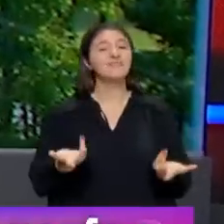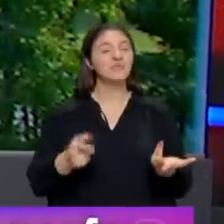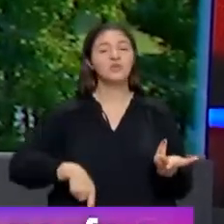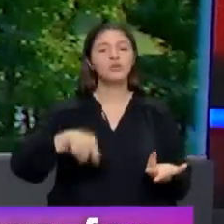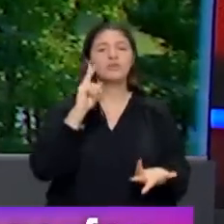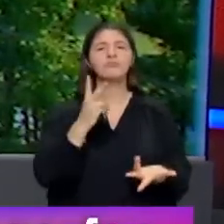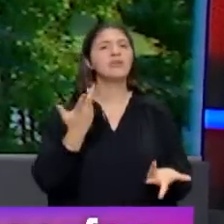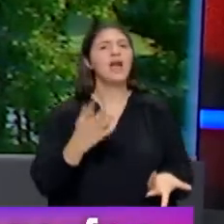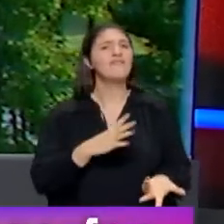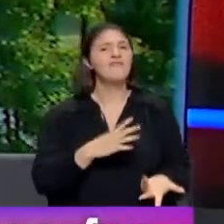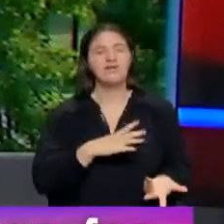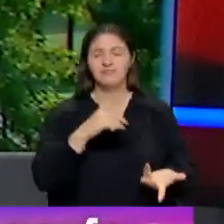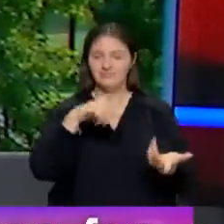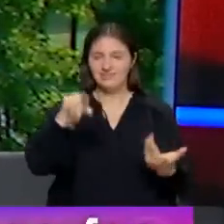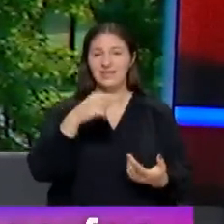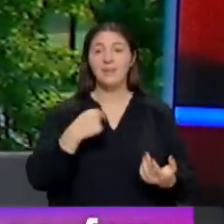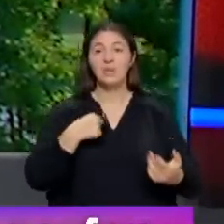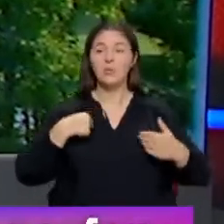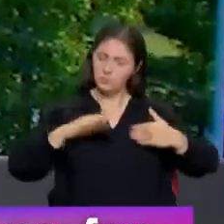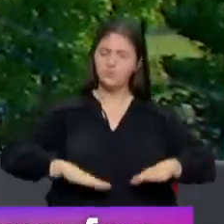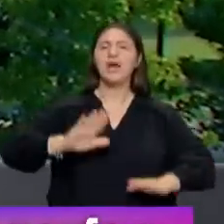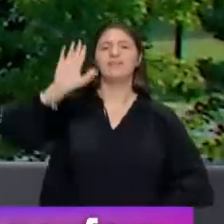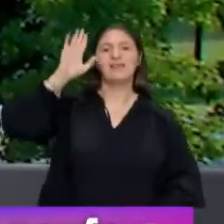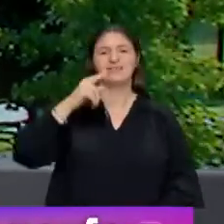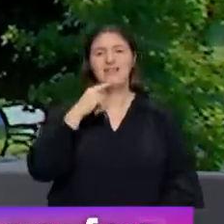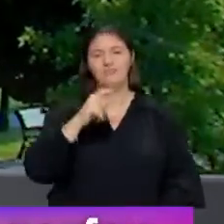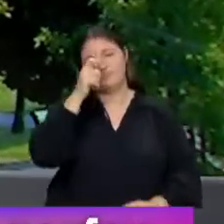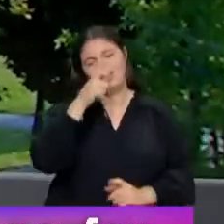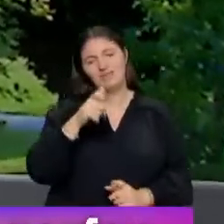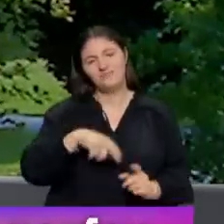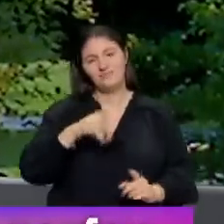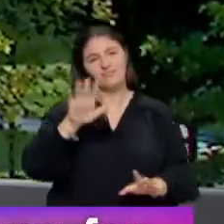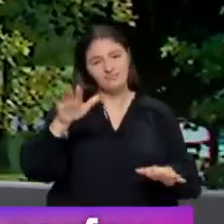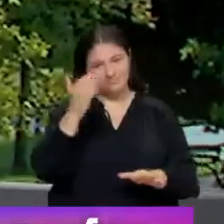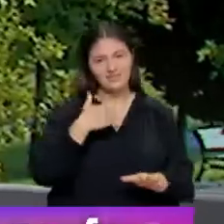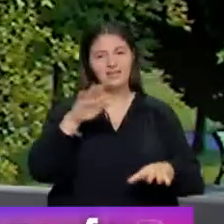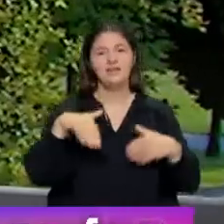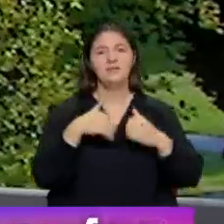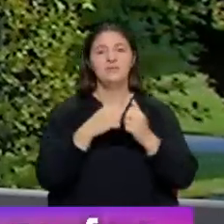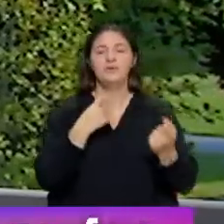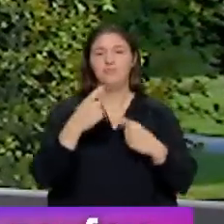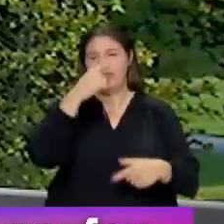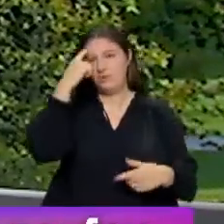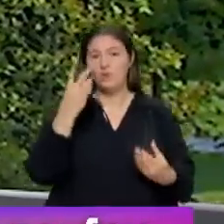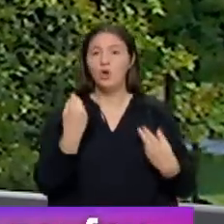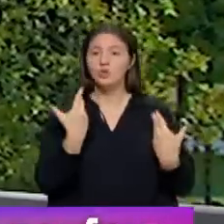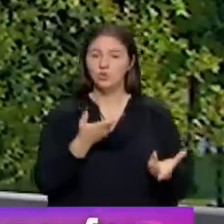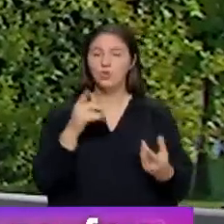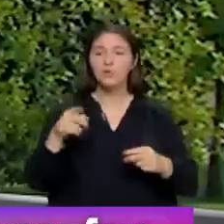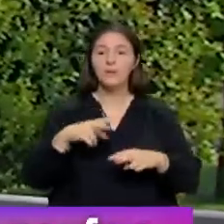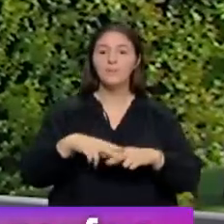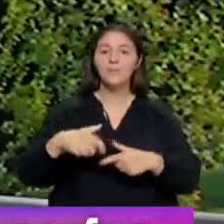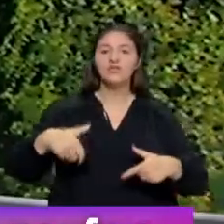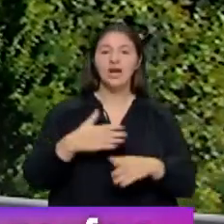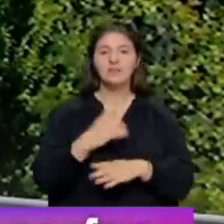gündeminizde ne var Sizler de biz de buradayız deyin Türkiye'nin gündemini Gelin hep birlikte Konuşma imkanımız olsun bu